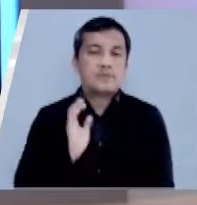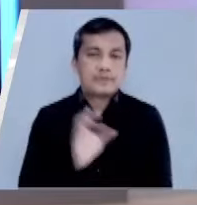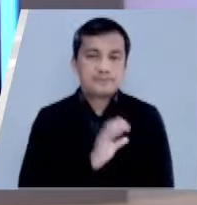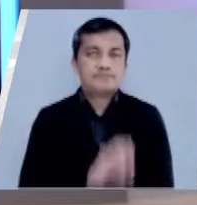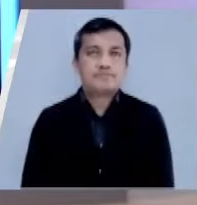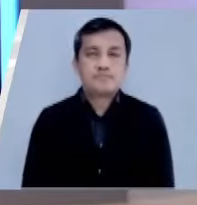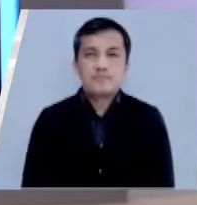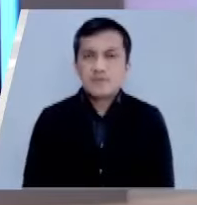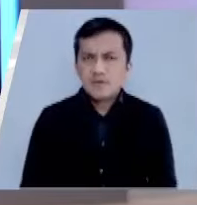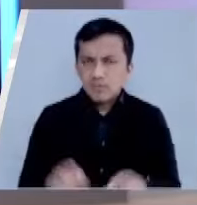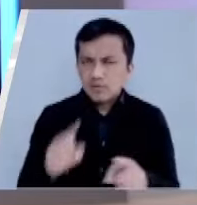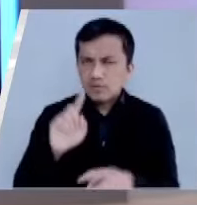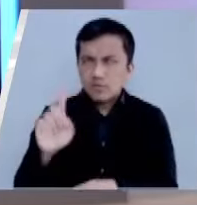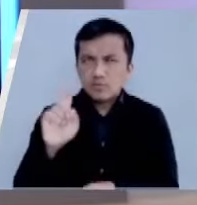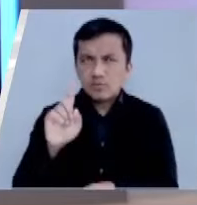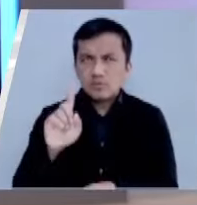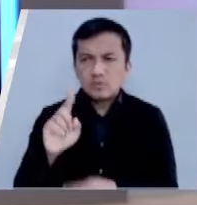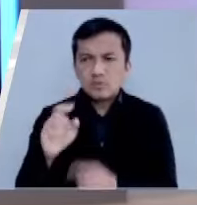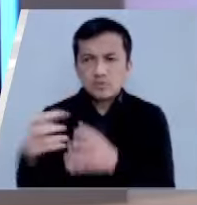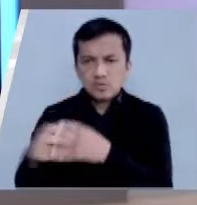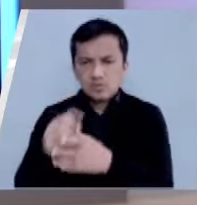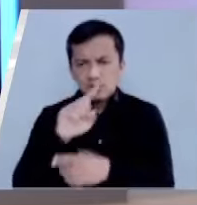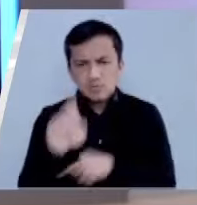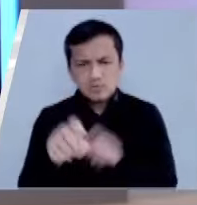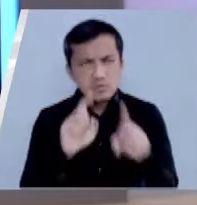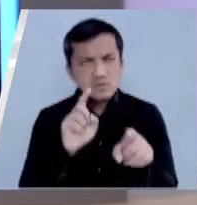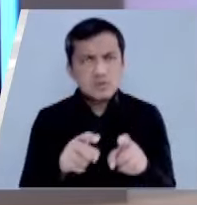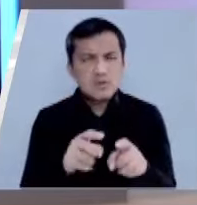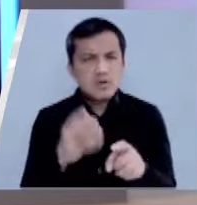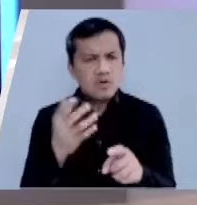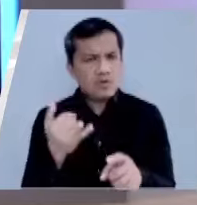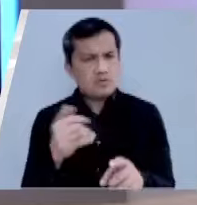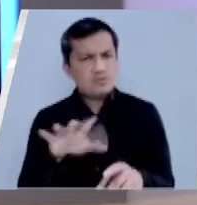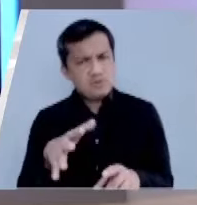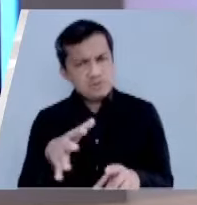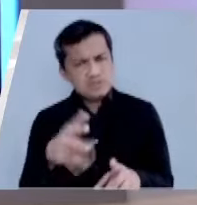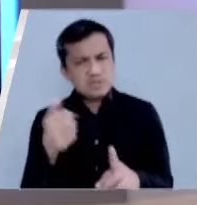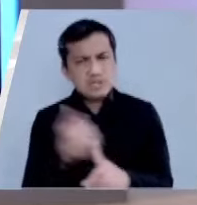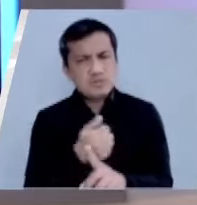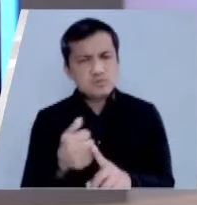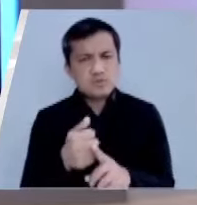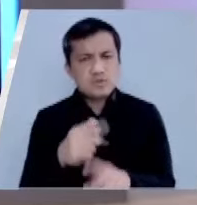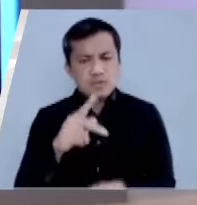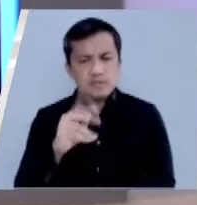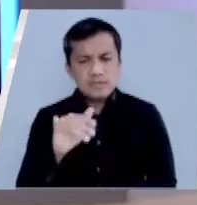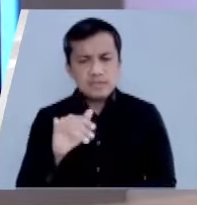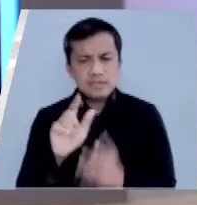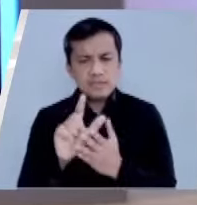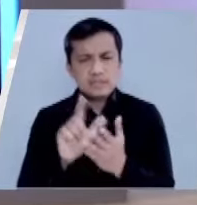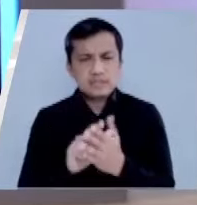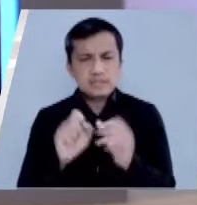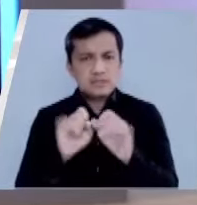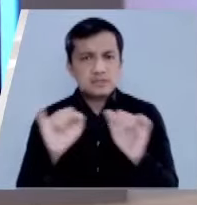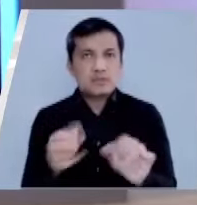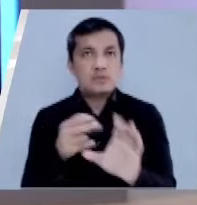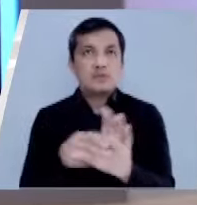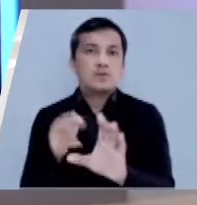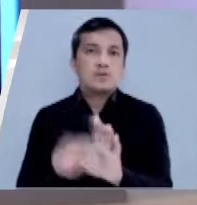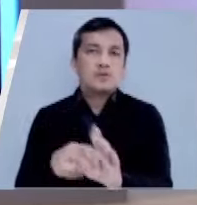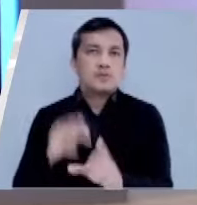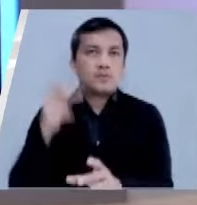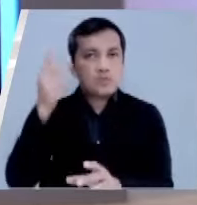puna na isang grupo, tira naaabuso ang party list system na nilalahukan din ng mga political